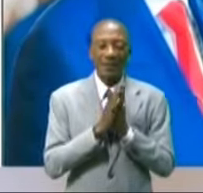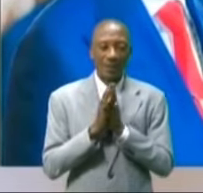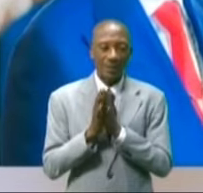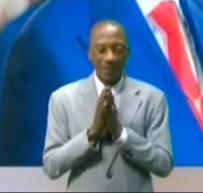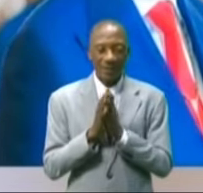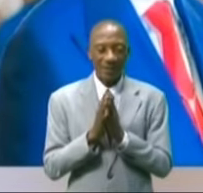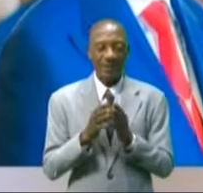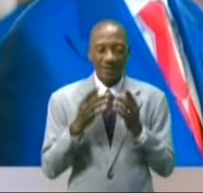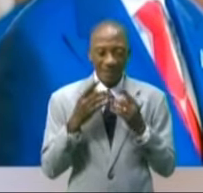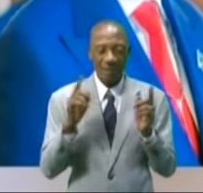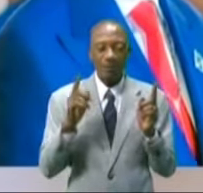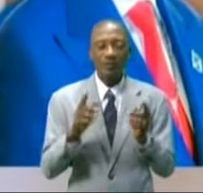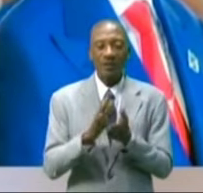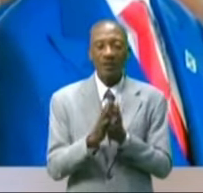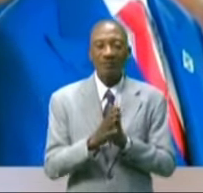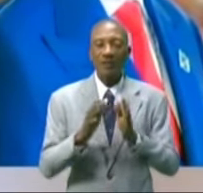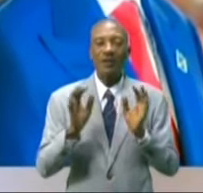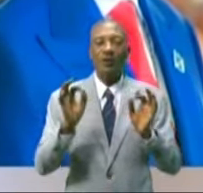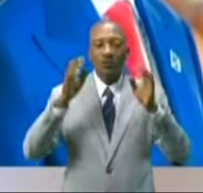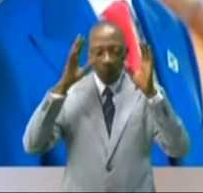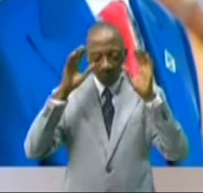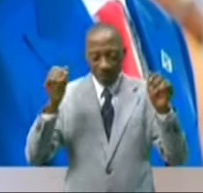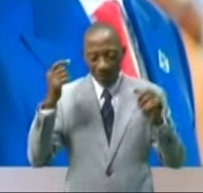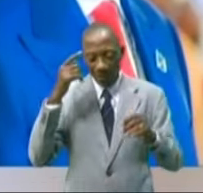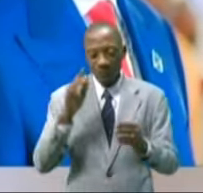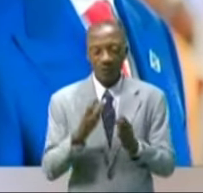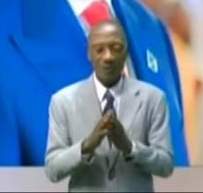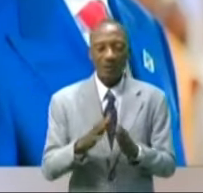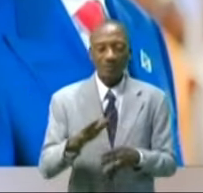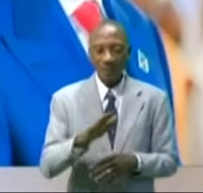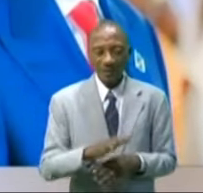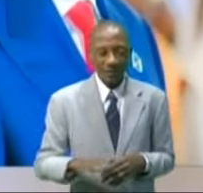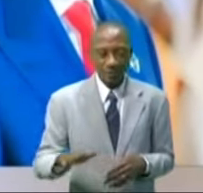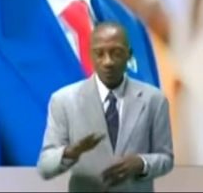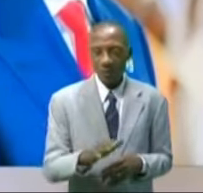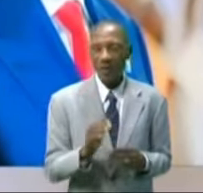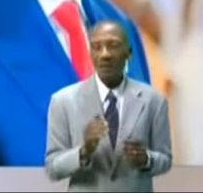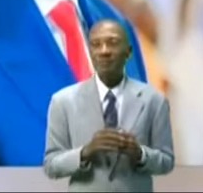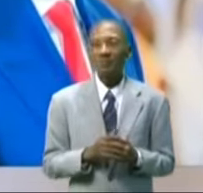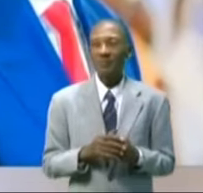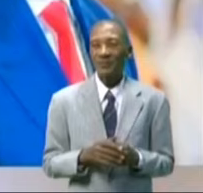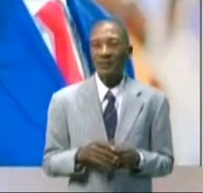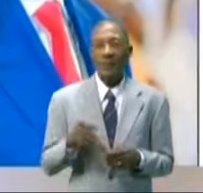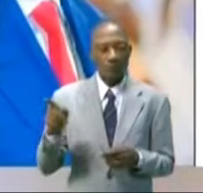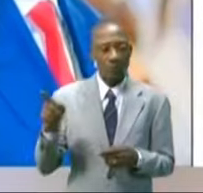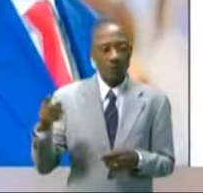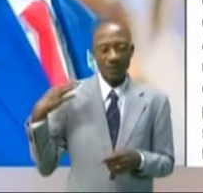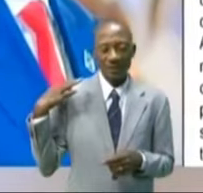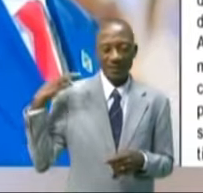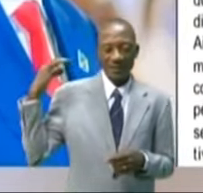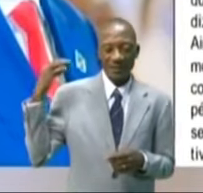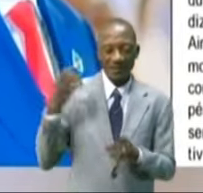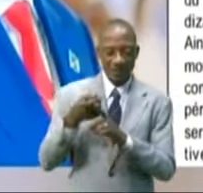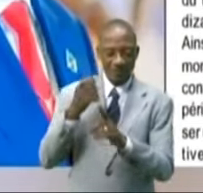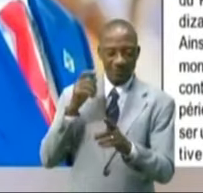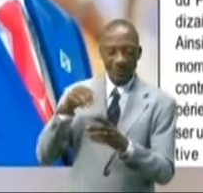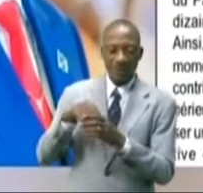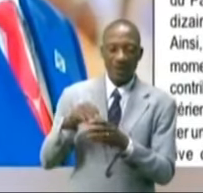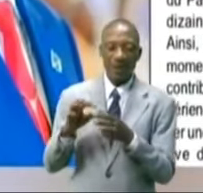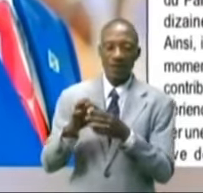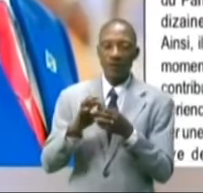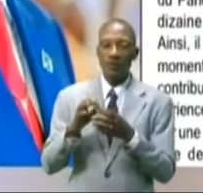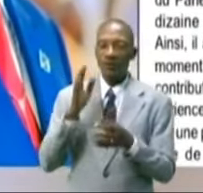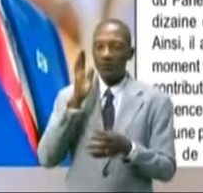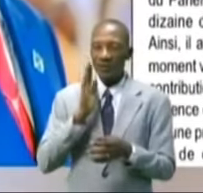quatrième législature. En effet, au terme d'une élection primaire serrée, le président de l'Union sacrée pour la nation congolaise a remporté